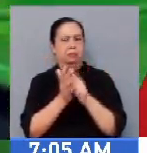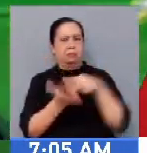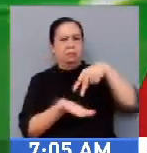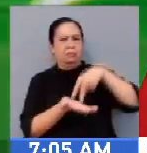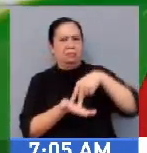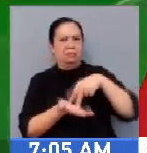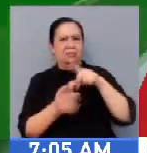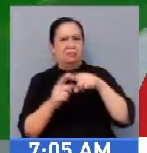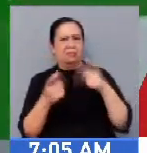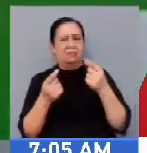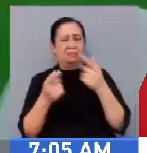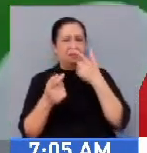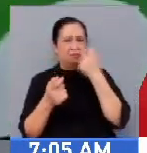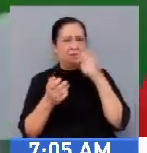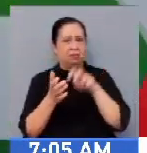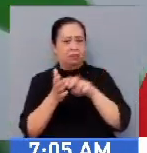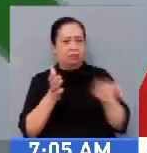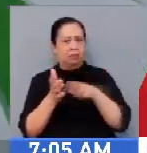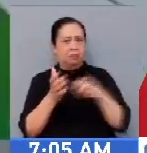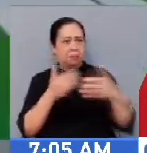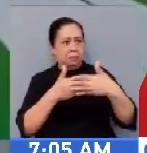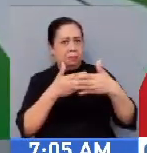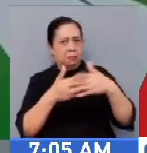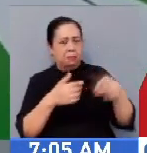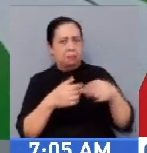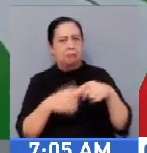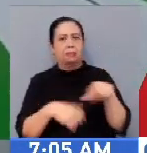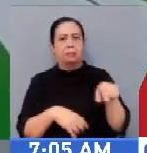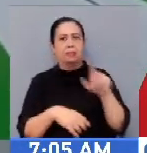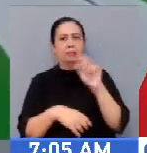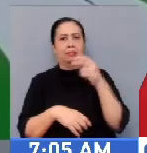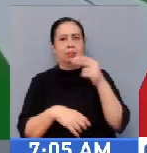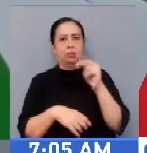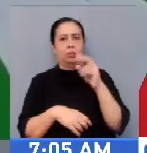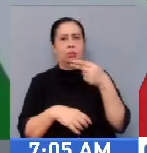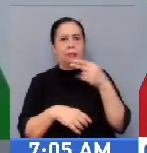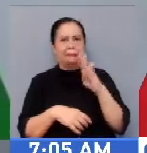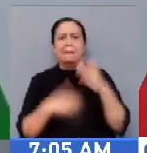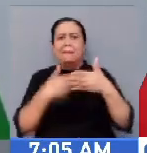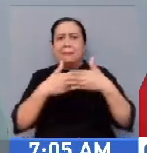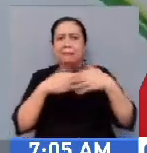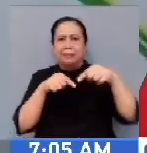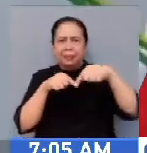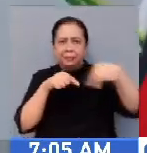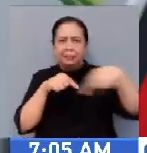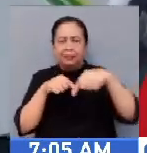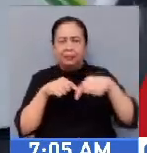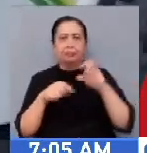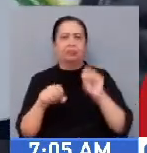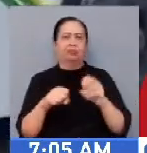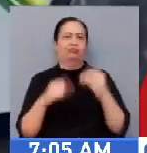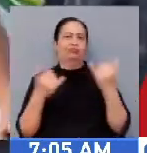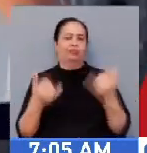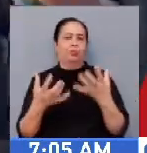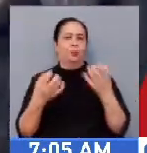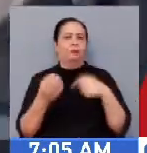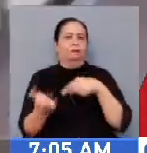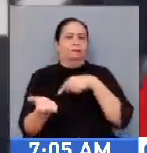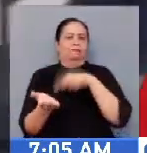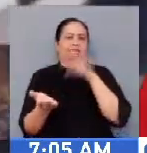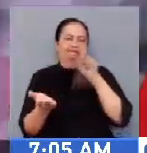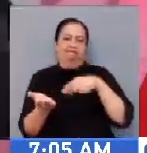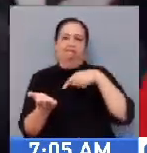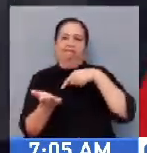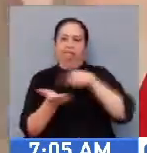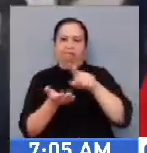kasi ang mga pasahero sa Techno Hub. Kaya malapit lang daw ito. Ngayon tuloy, kailangan na niyang magbayad ng ticket pero ang gagawin